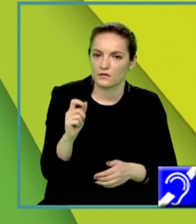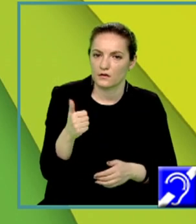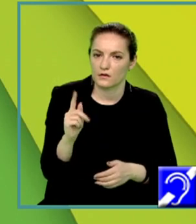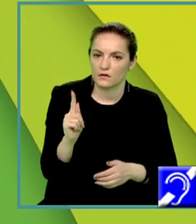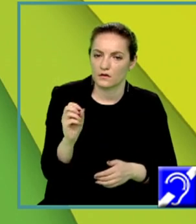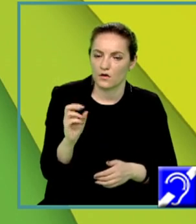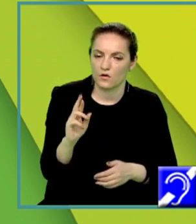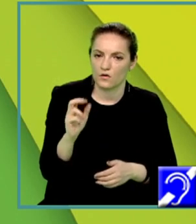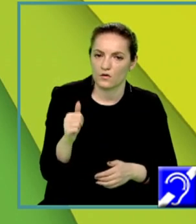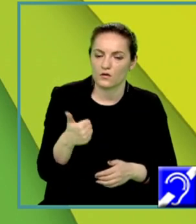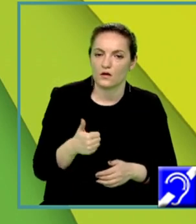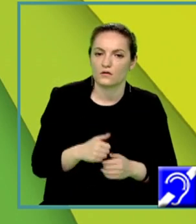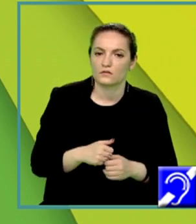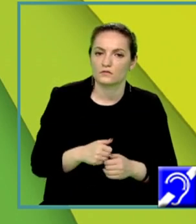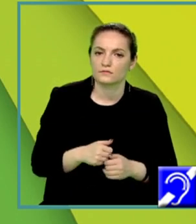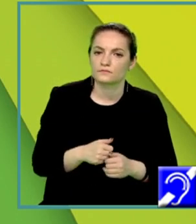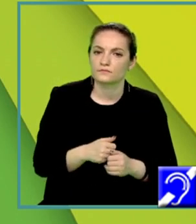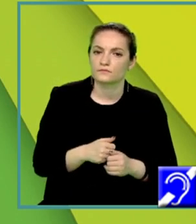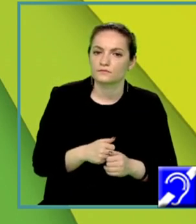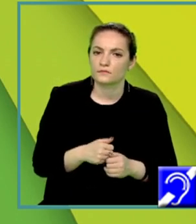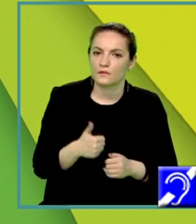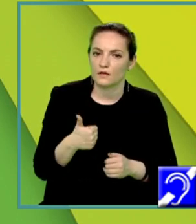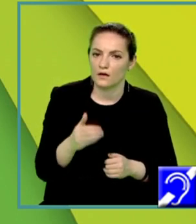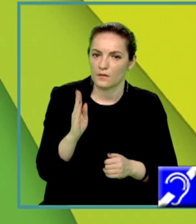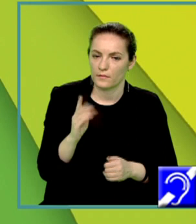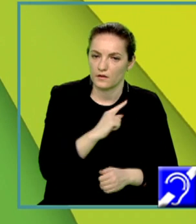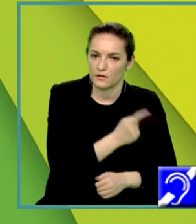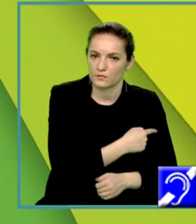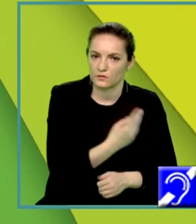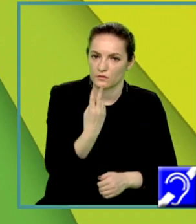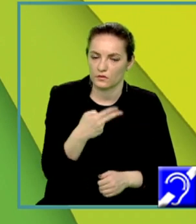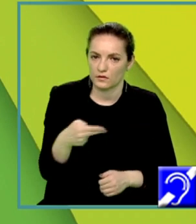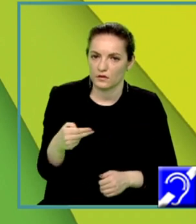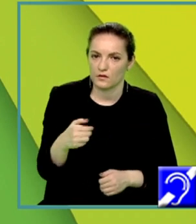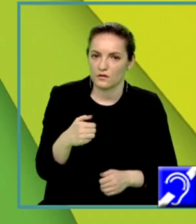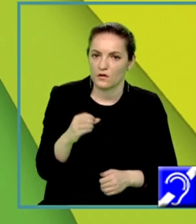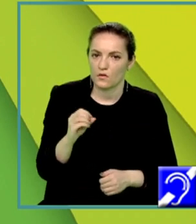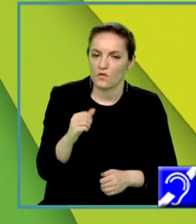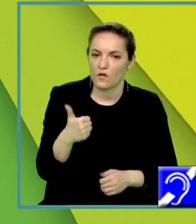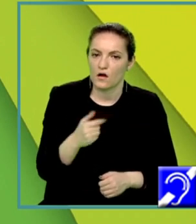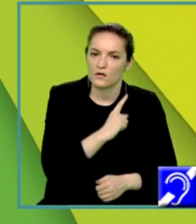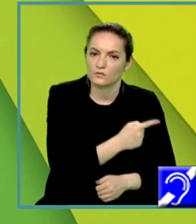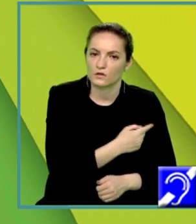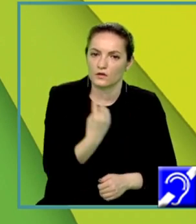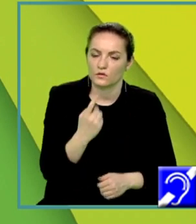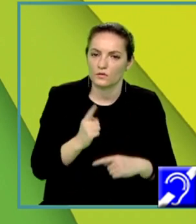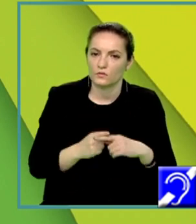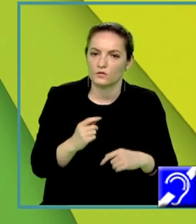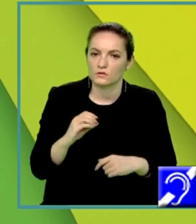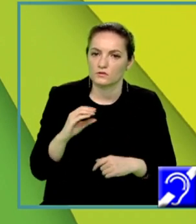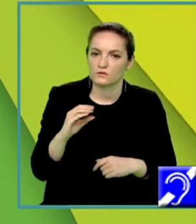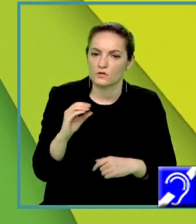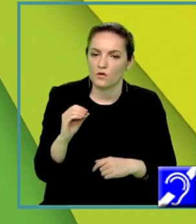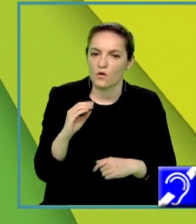triunghiul dreptunghic AOB și vom avea AB la pătrat egal cu OA pătrat plus OB pătrat, adică AB